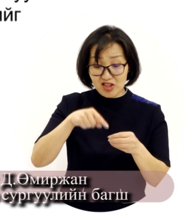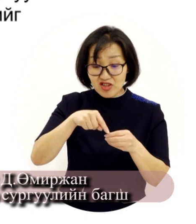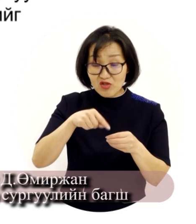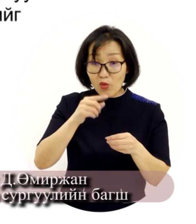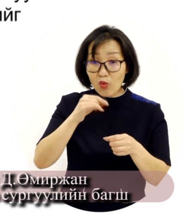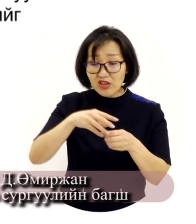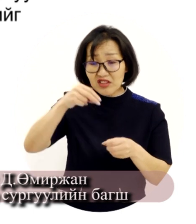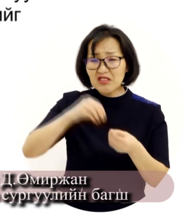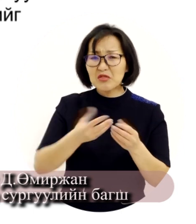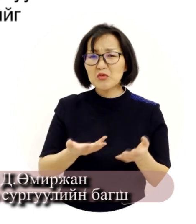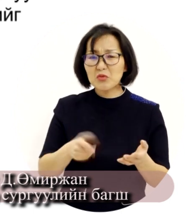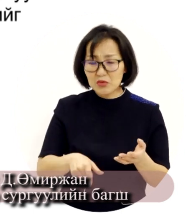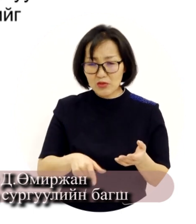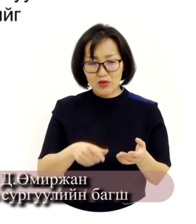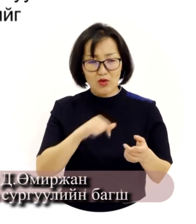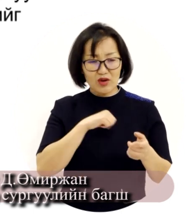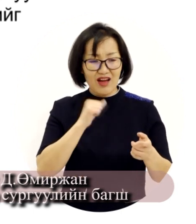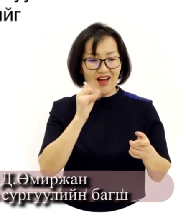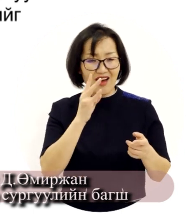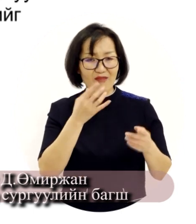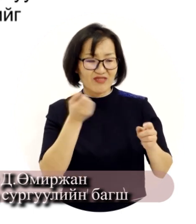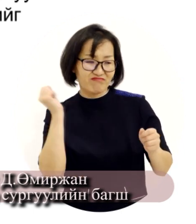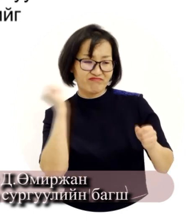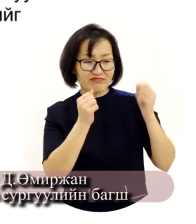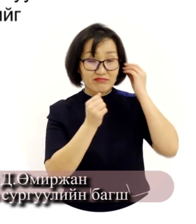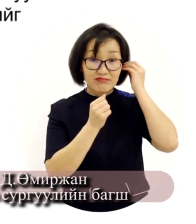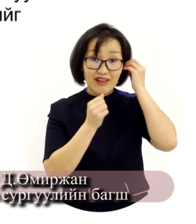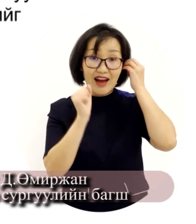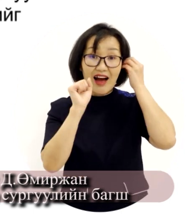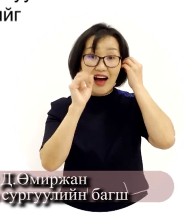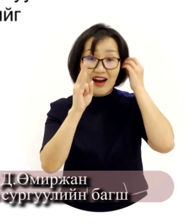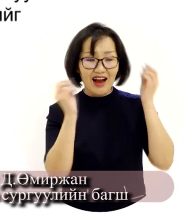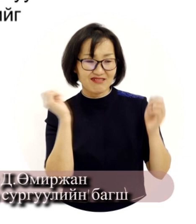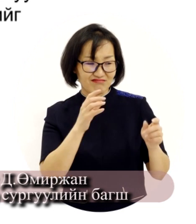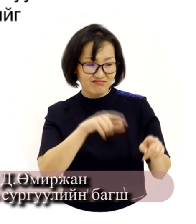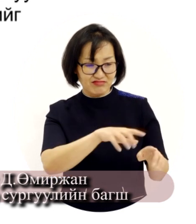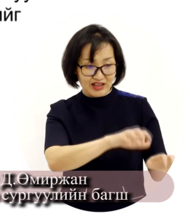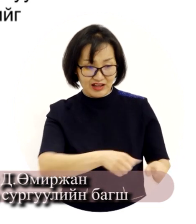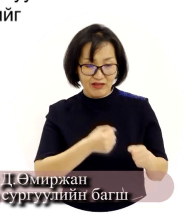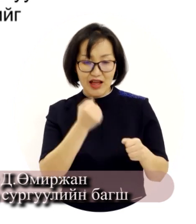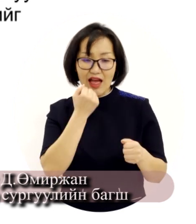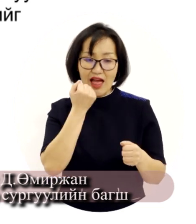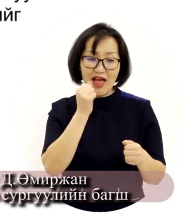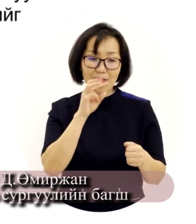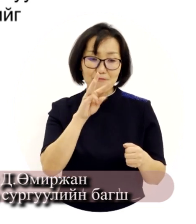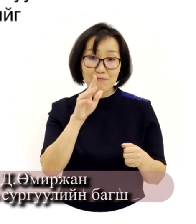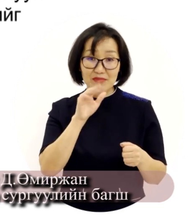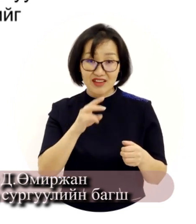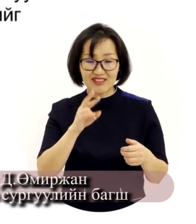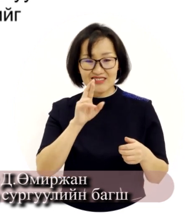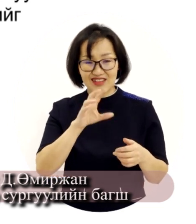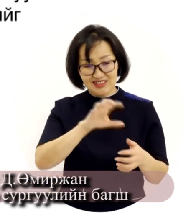кезде жануарлардың сүйектері де қолданылған. Олар қазба жұмыстары кезінде табылған. Мыңдаған тас